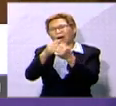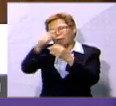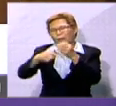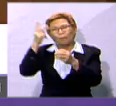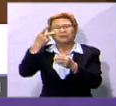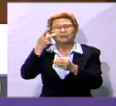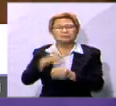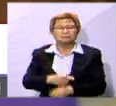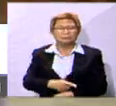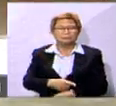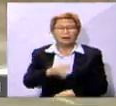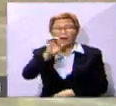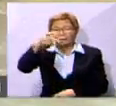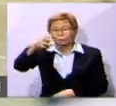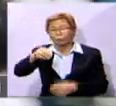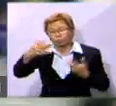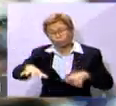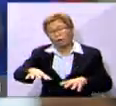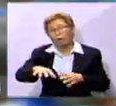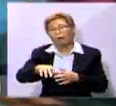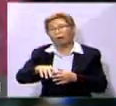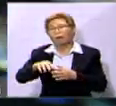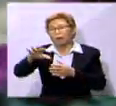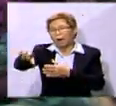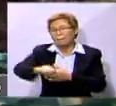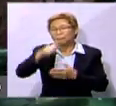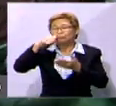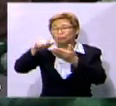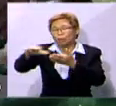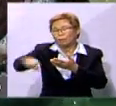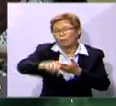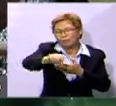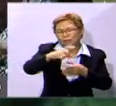Ismail turut mengesahkan SPRM telah mengambil beberapa dokumen berkaitan di kementeriannya.